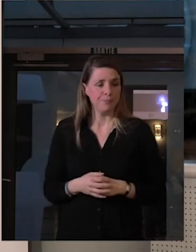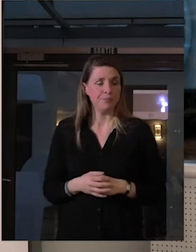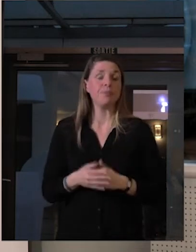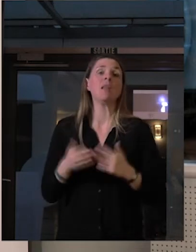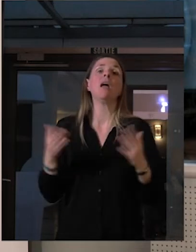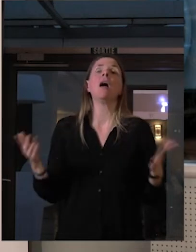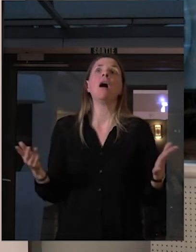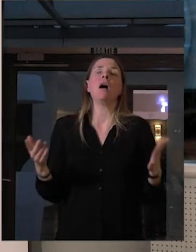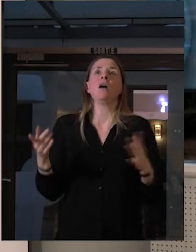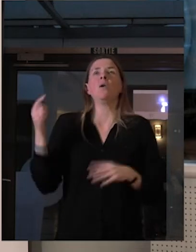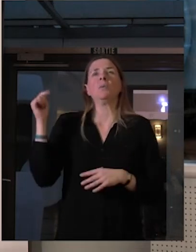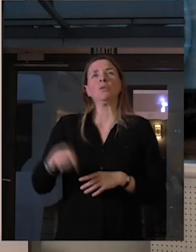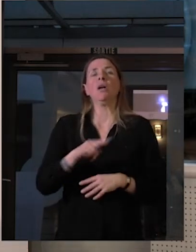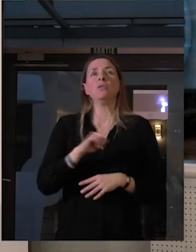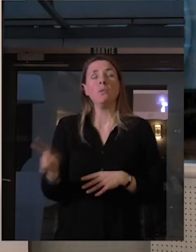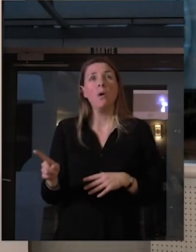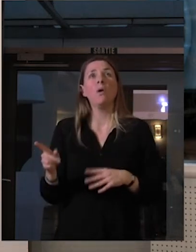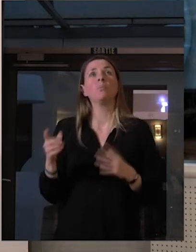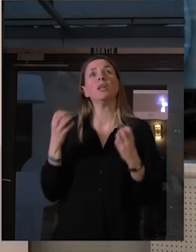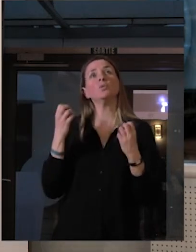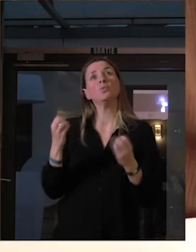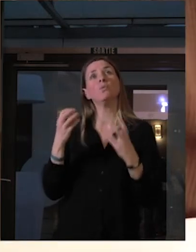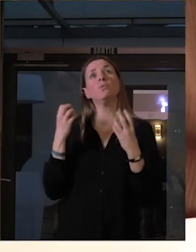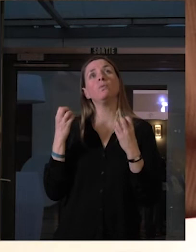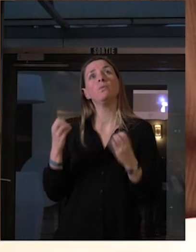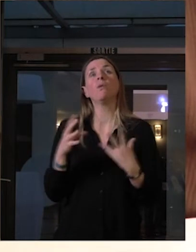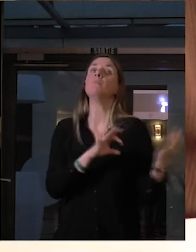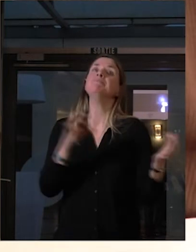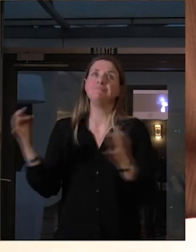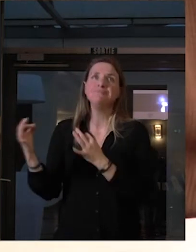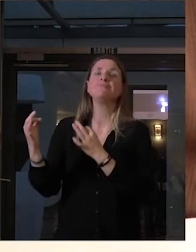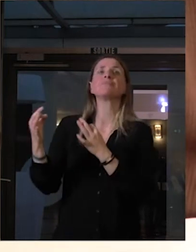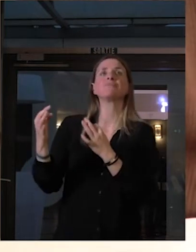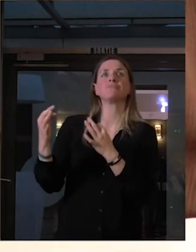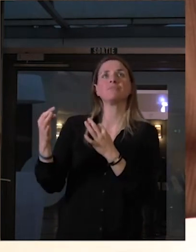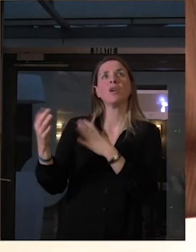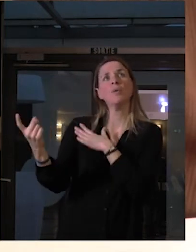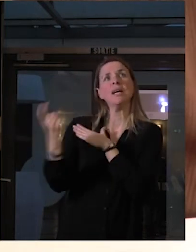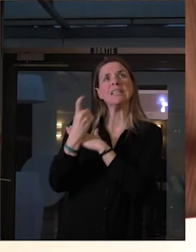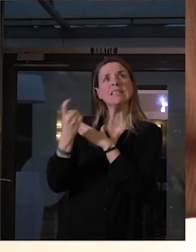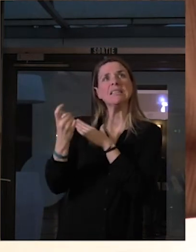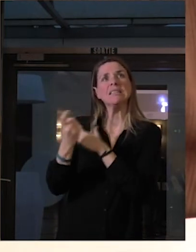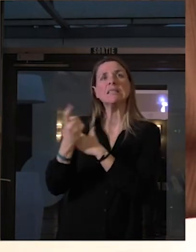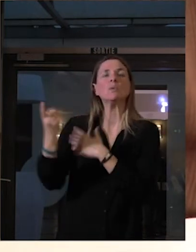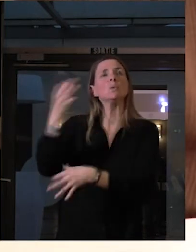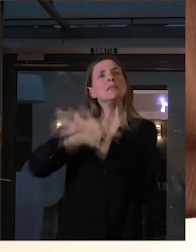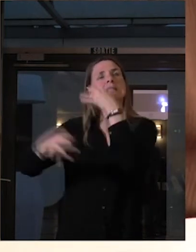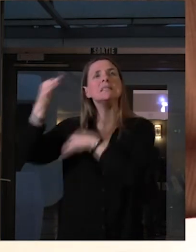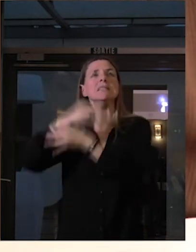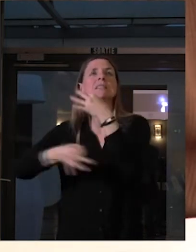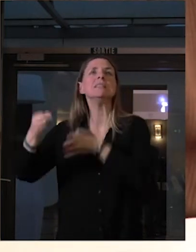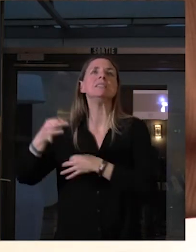Alors, pas forcément. C'est vrai qu'on nous fait quand même assez régulièrement des réflexions, puisque certains sont particulièrement étonnés de nous voir